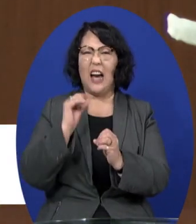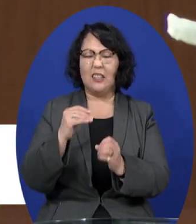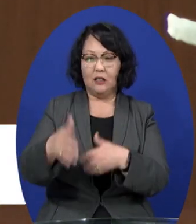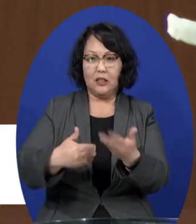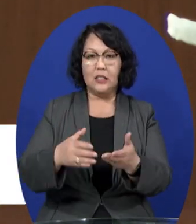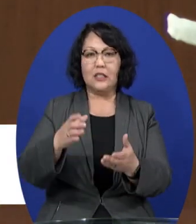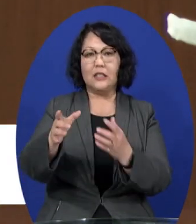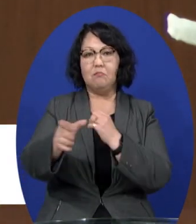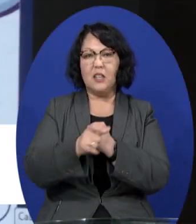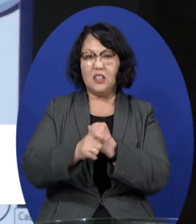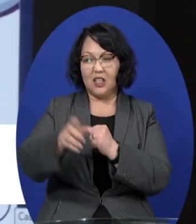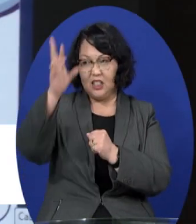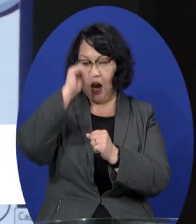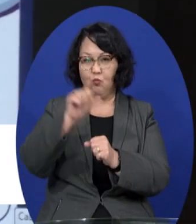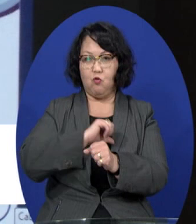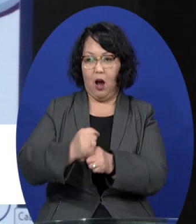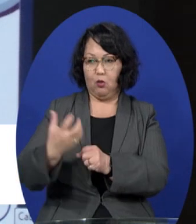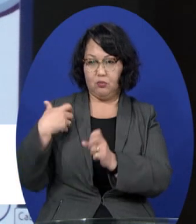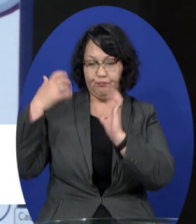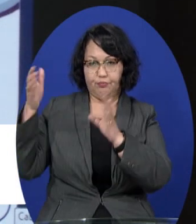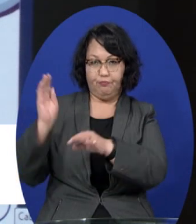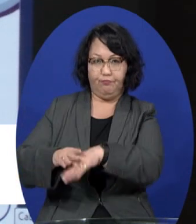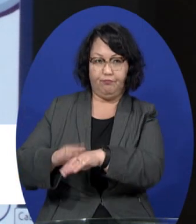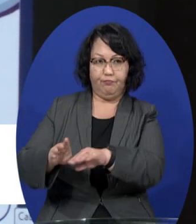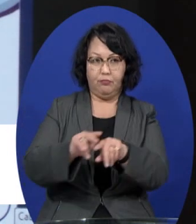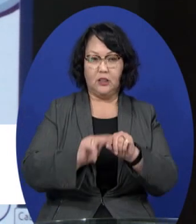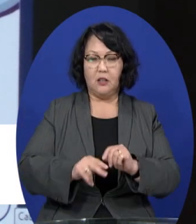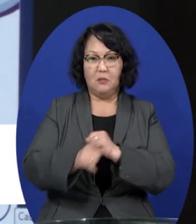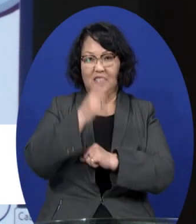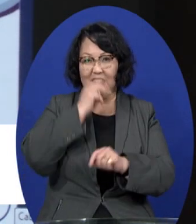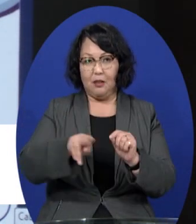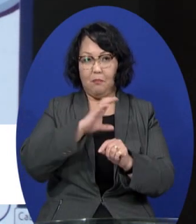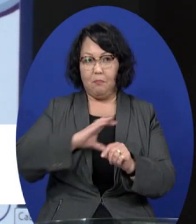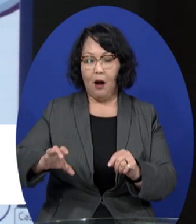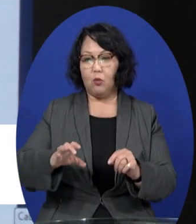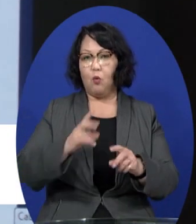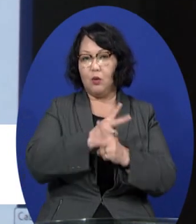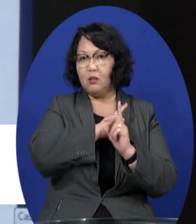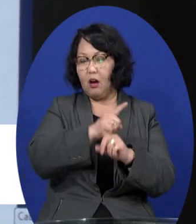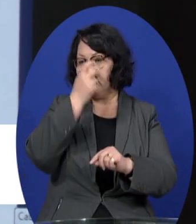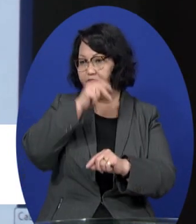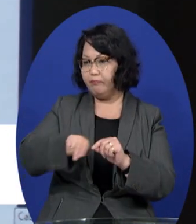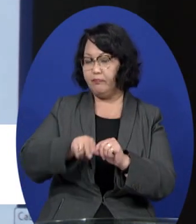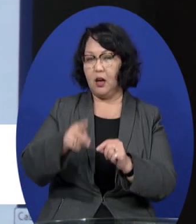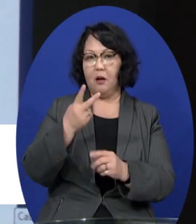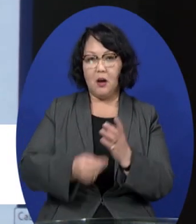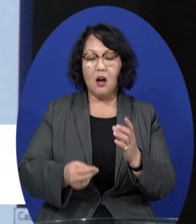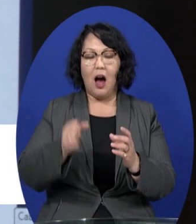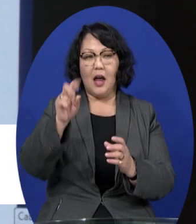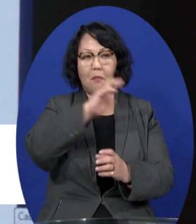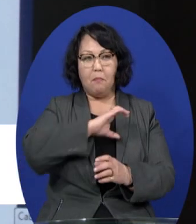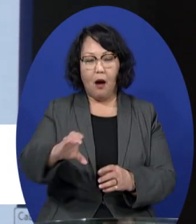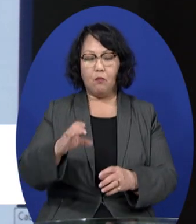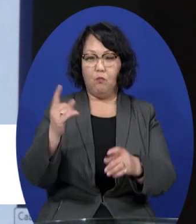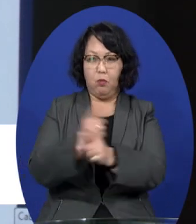мэрэгжлийн байгууллагууд хяналт тавина. Бас мэрэгжлийн хяналтын байгууллага хуулийн хүрээнд хяналт шалгалтын тухайн аж ахуйн нэгж байгуулгын буруутай